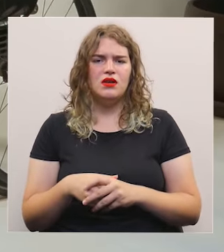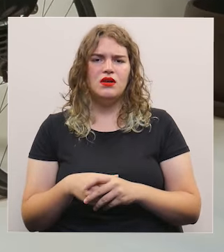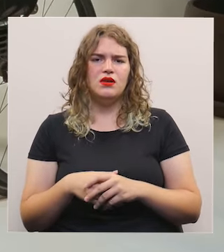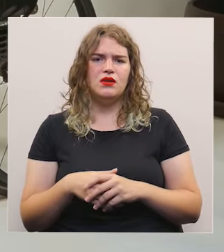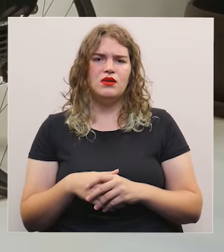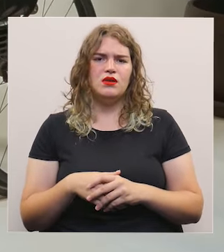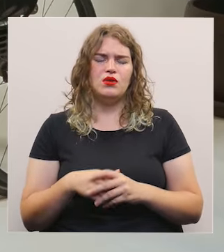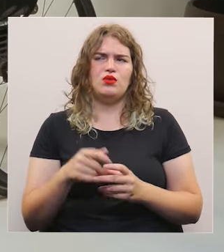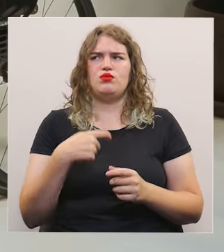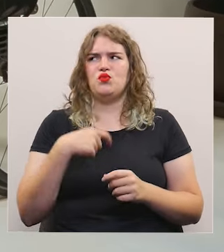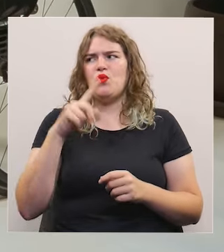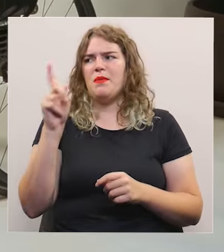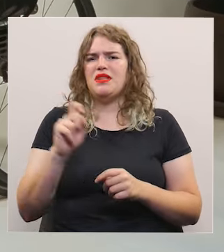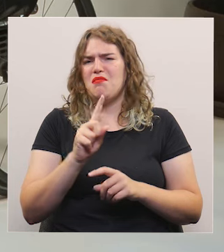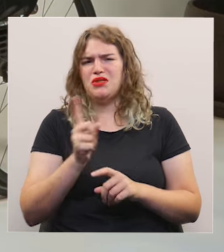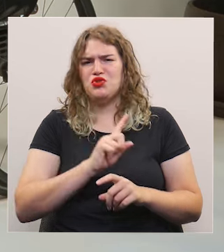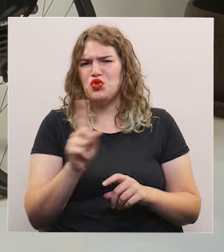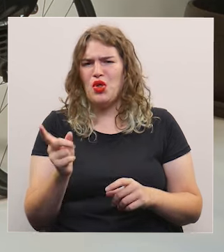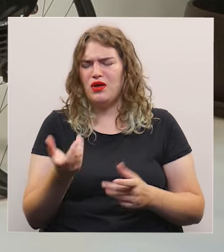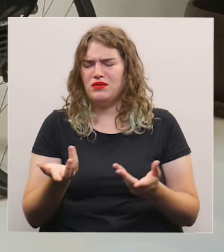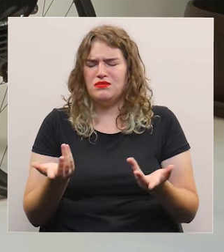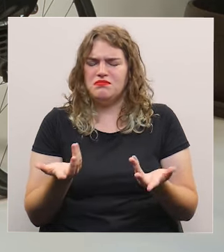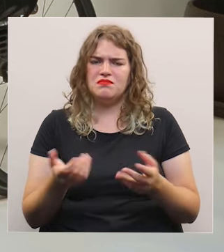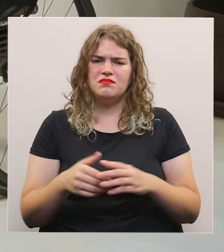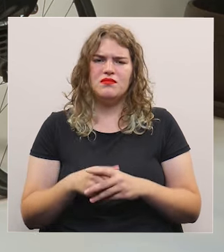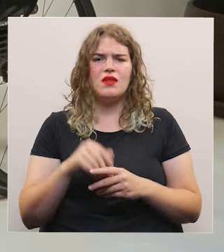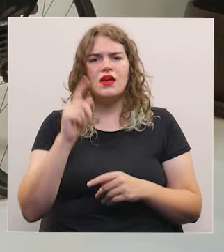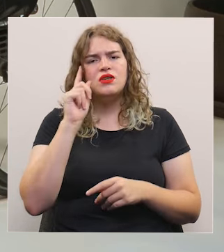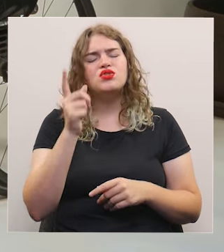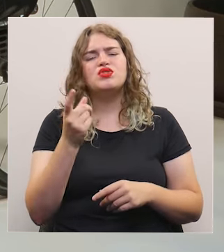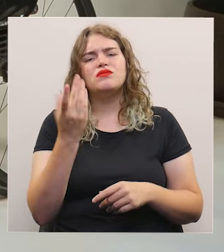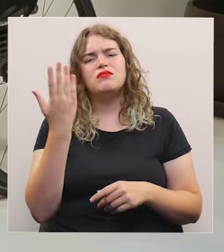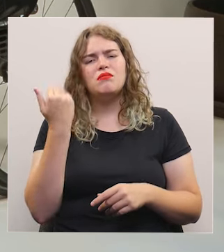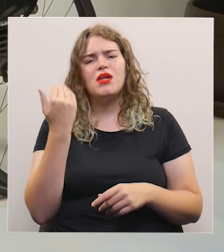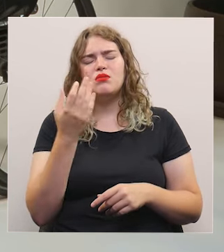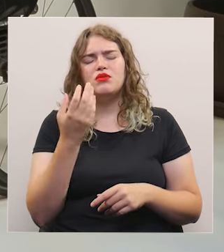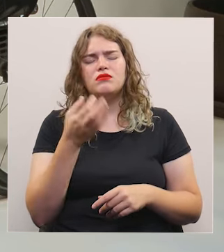Nu ne punem întrebarea. Nu ne-am pus întrebarea asta. Știți că era o vorbă la...